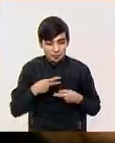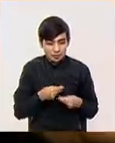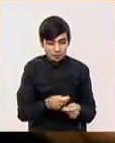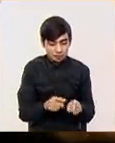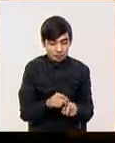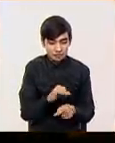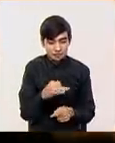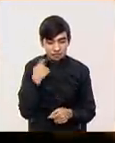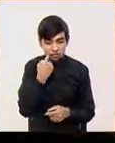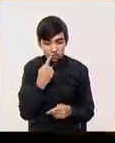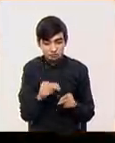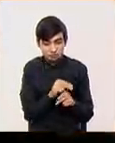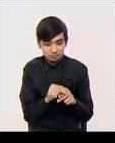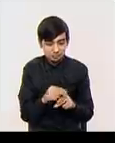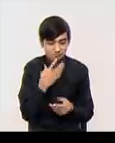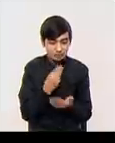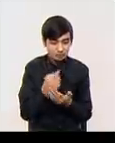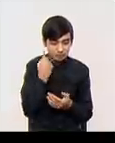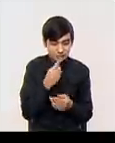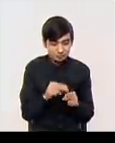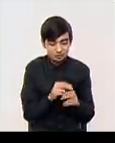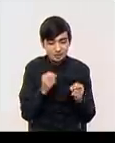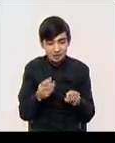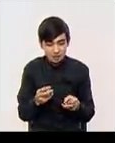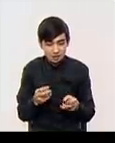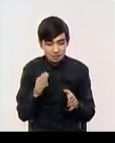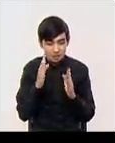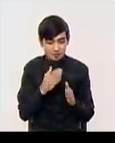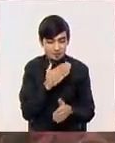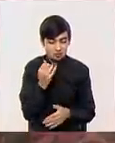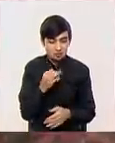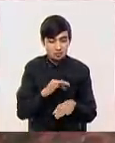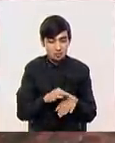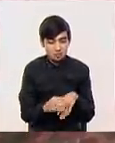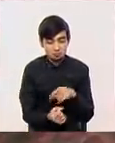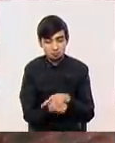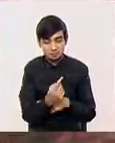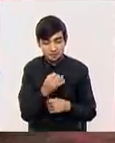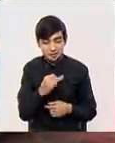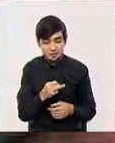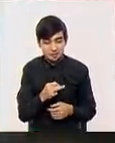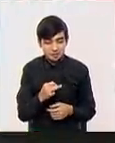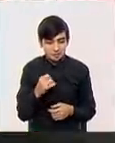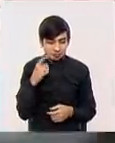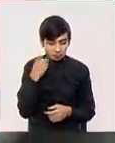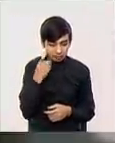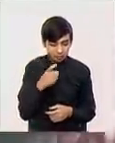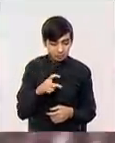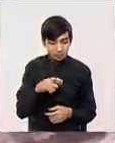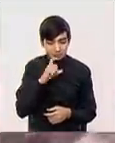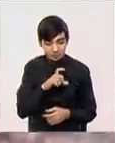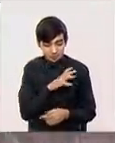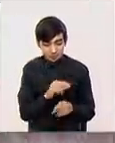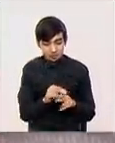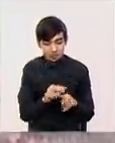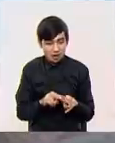жеке диагнозы емдеудің жеке хаттамасы жоқ дейді. Көбіне қосалқы ауру ретінде тіркеліп, нашақорлық пен маскүнемдікті емдегенде ем